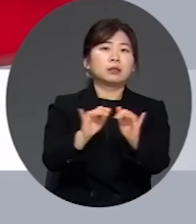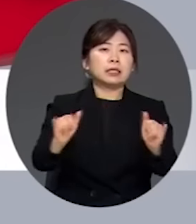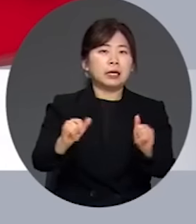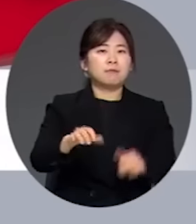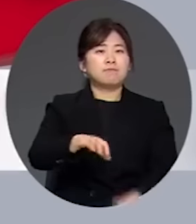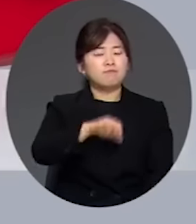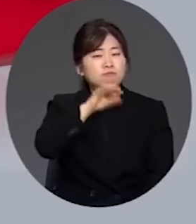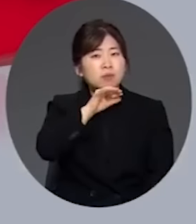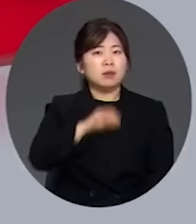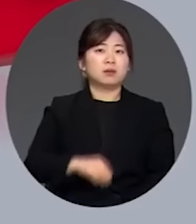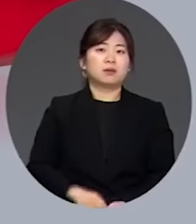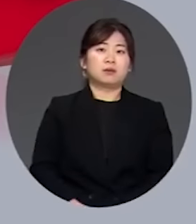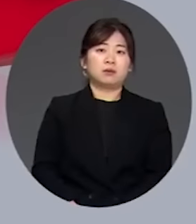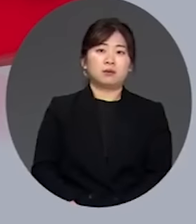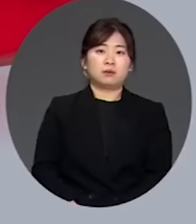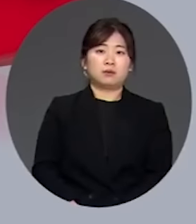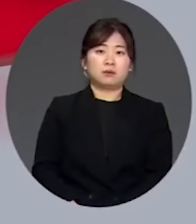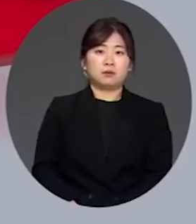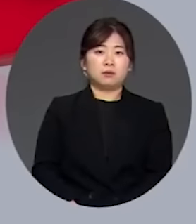반발하고 있